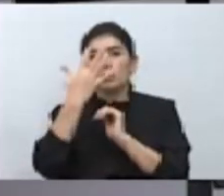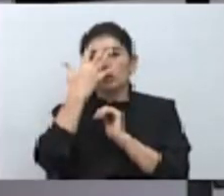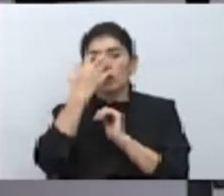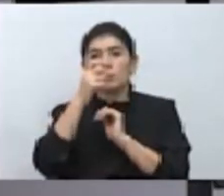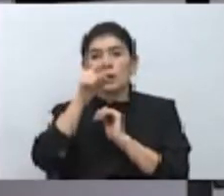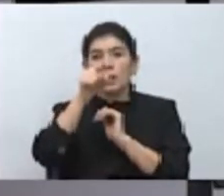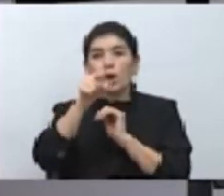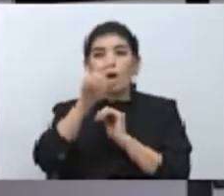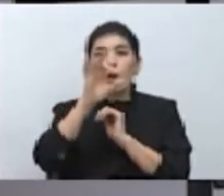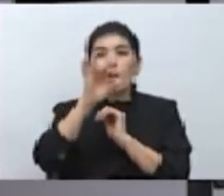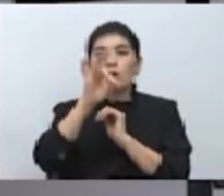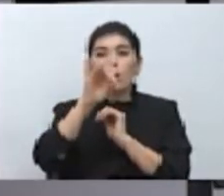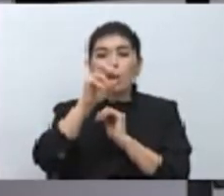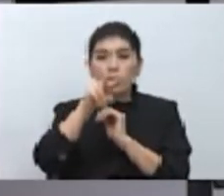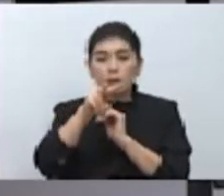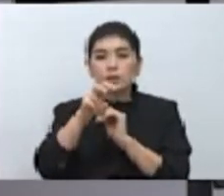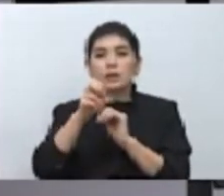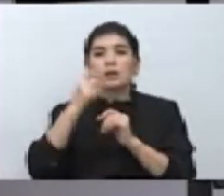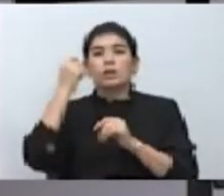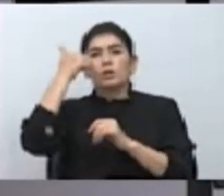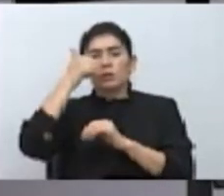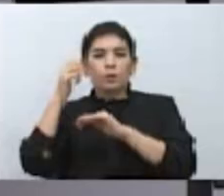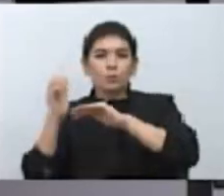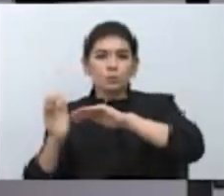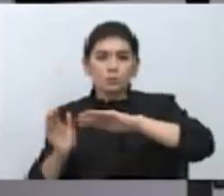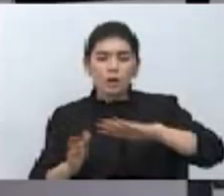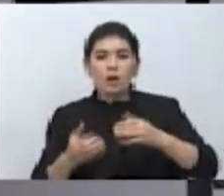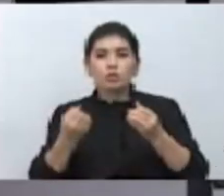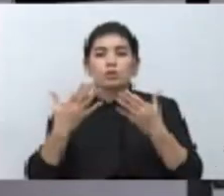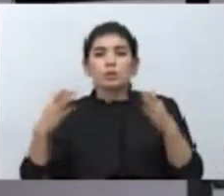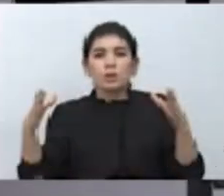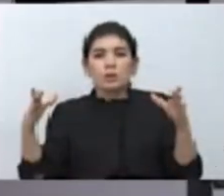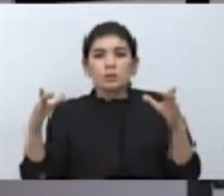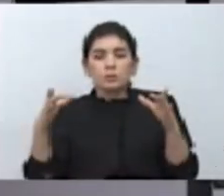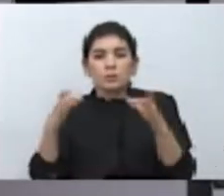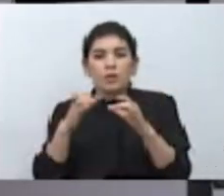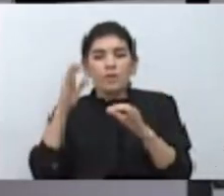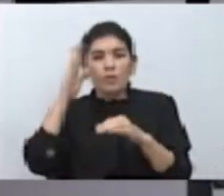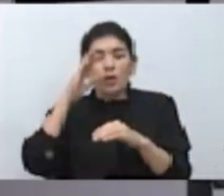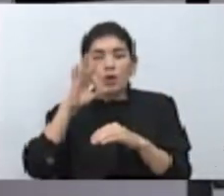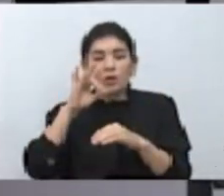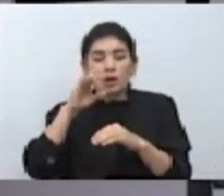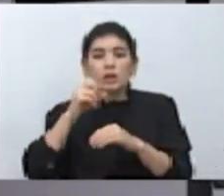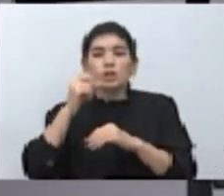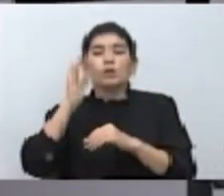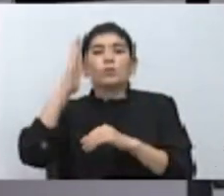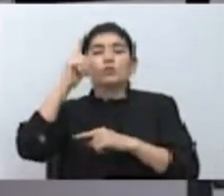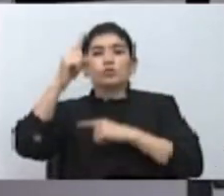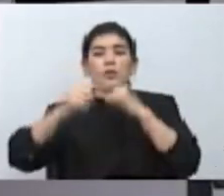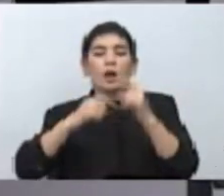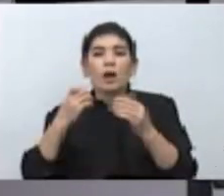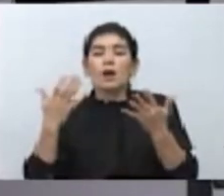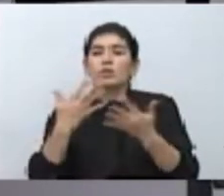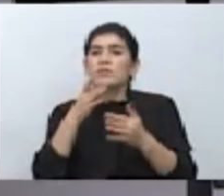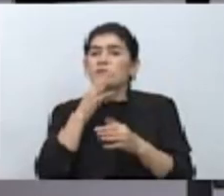olingan Orol yildan yilga uni qancha miqdorda kamayib borishini bilgan holatda kelajakda uni